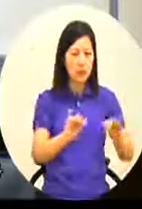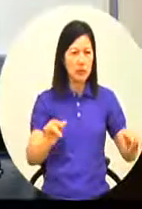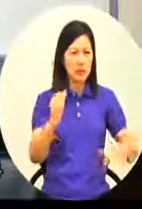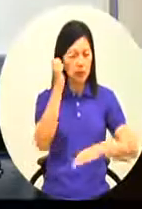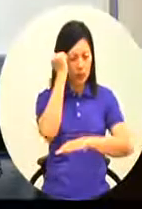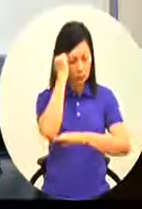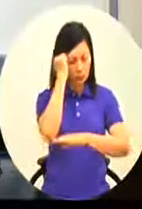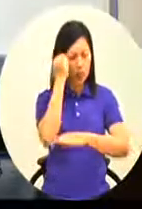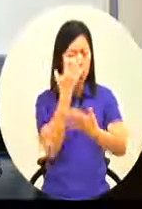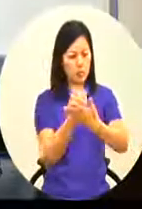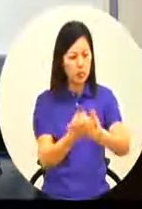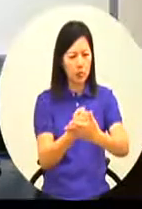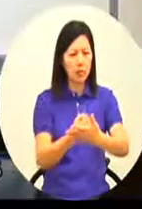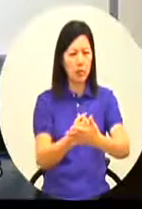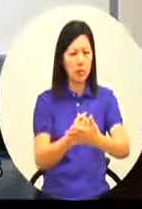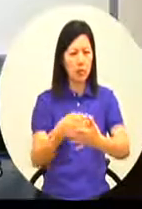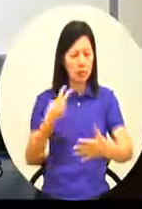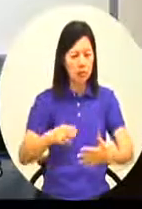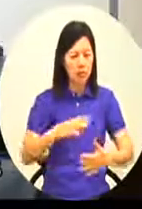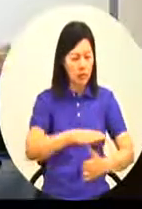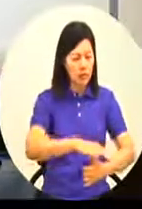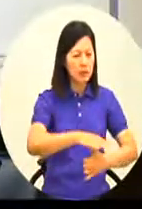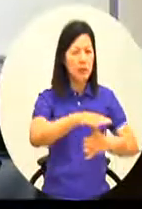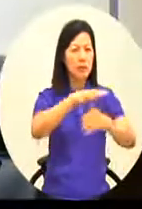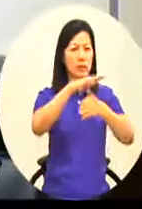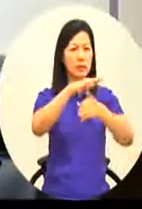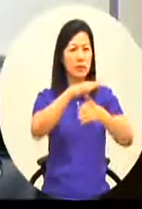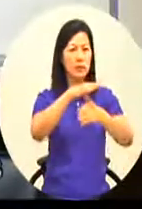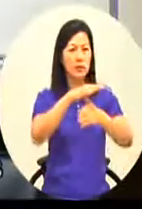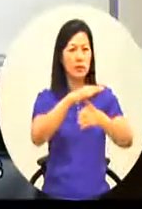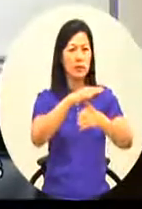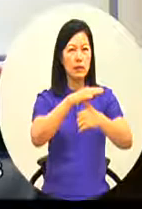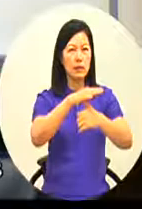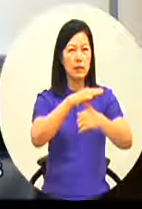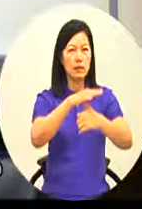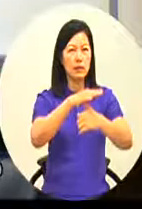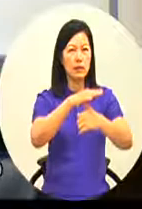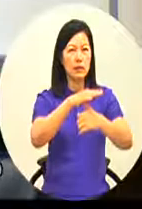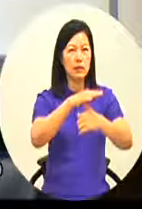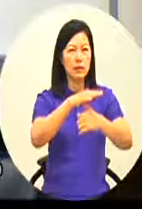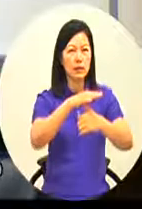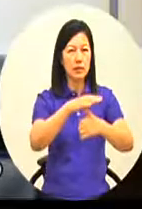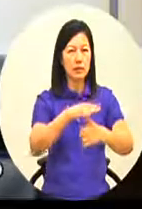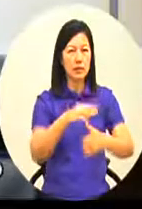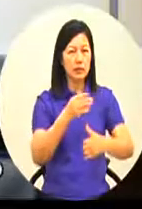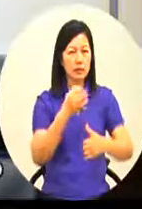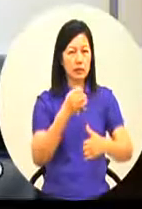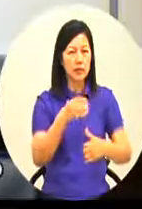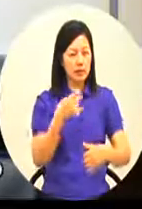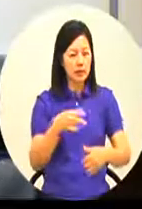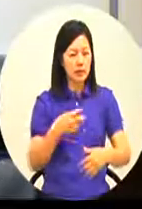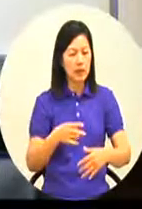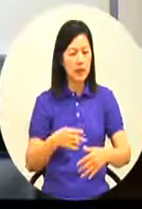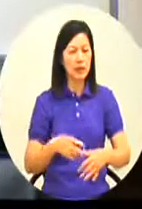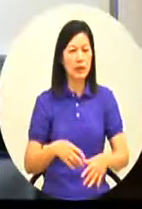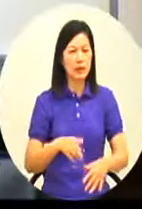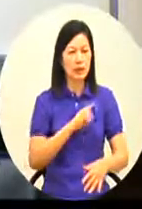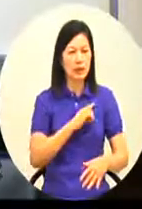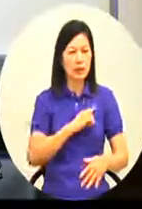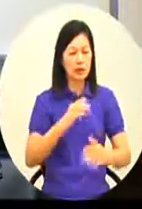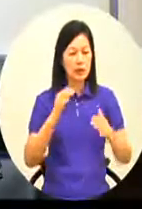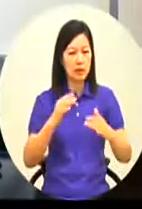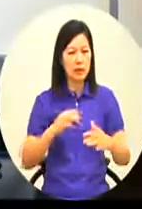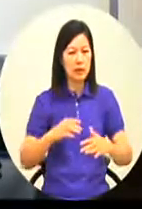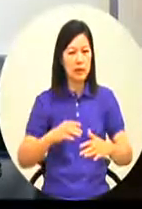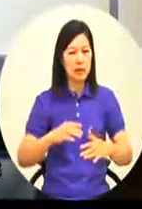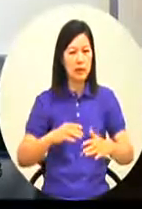然后去成长，然后哦，然后呢，可以说成家立业都是在这块土